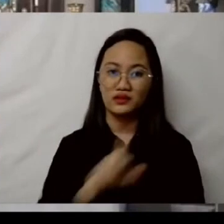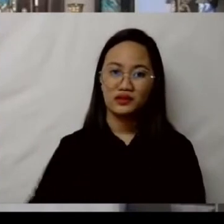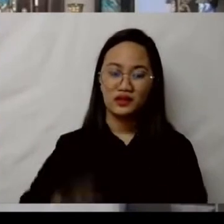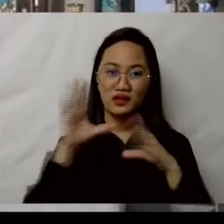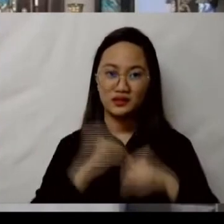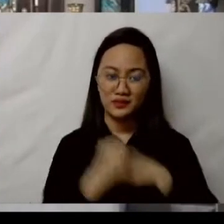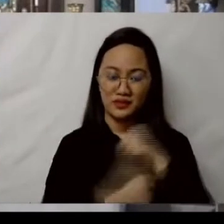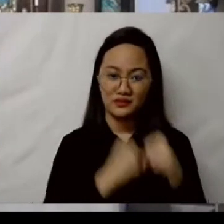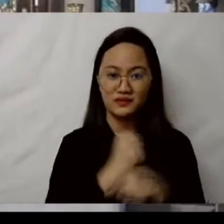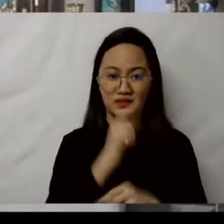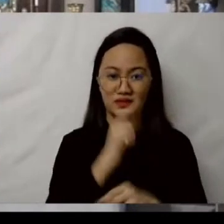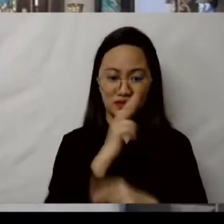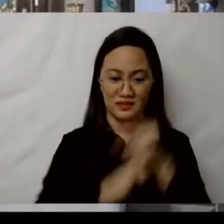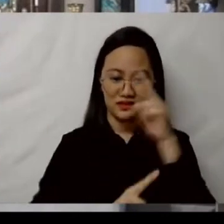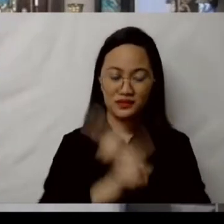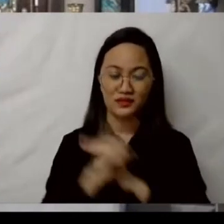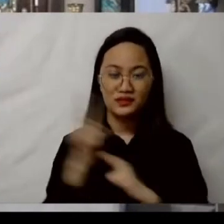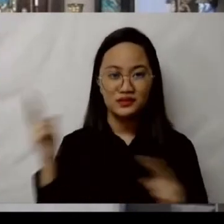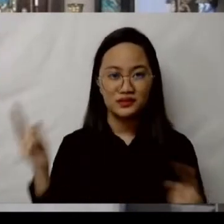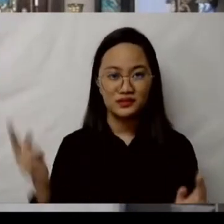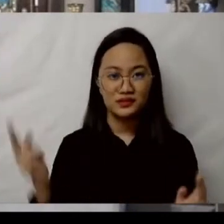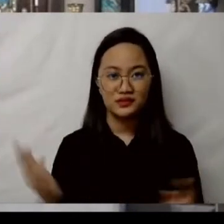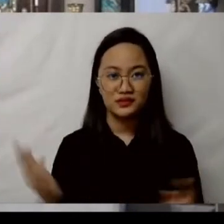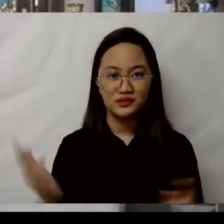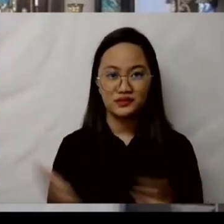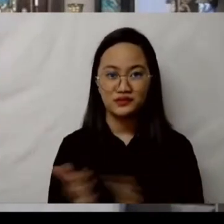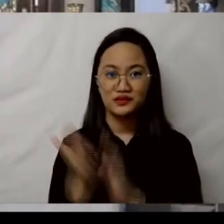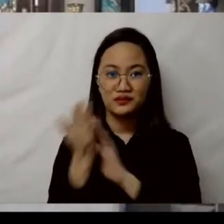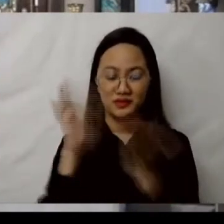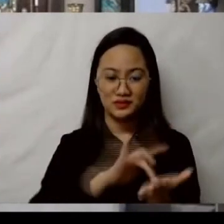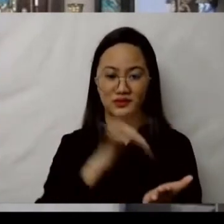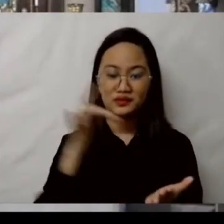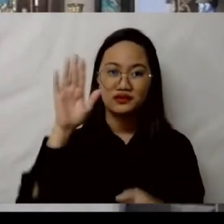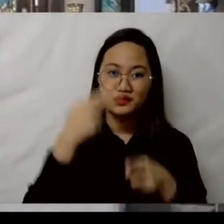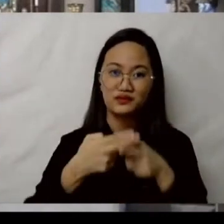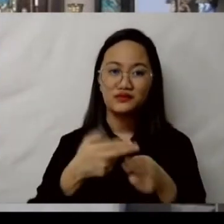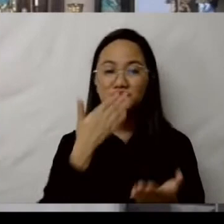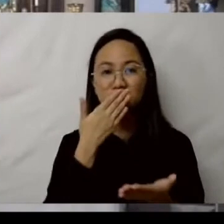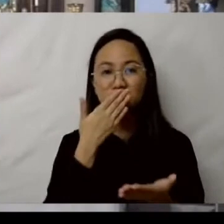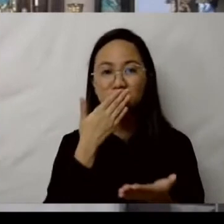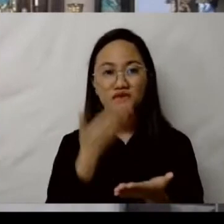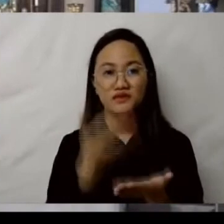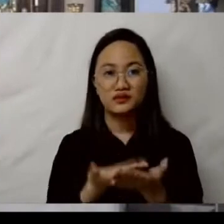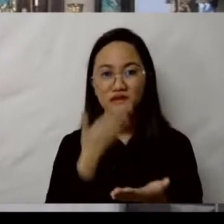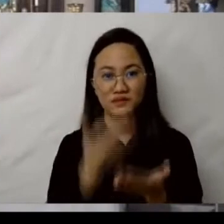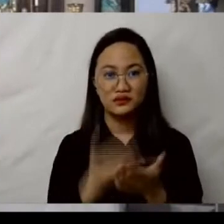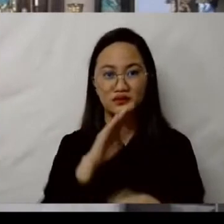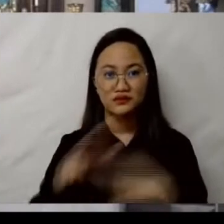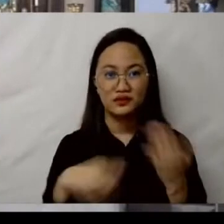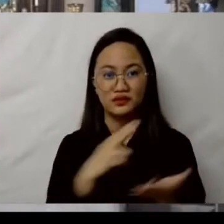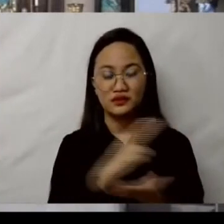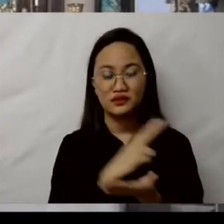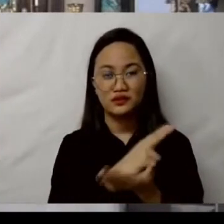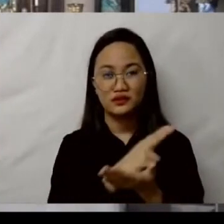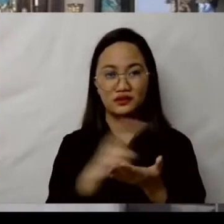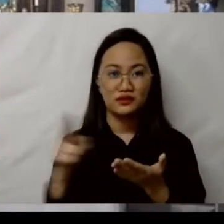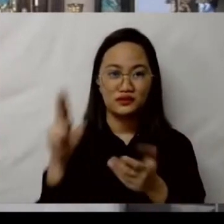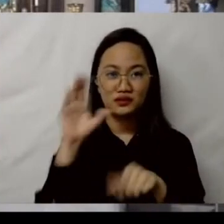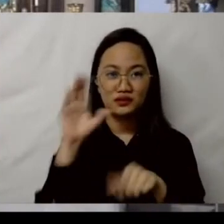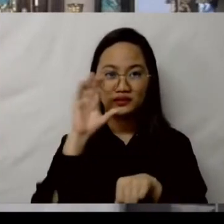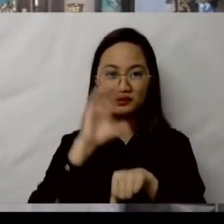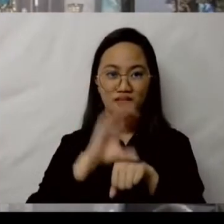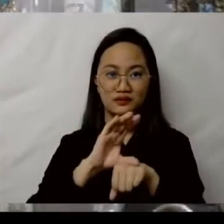mga kamay, sa kapurihan niya at karangalan sa ating kapakinabangan at sa buong sambayanan niyang banal.